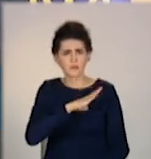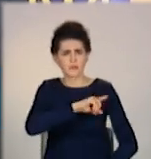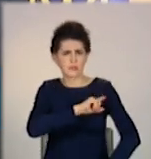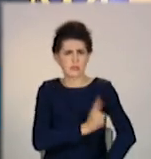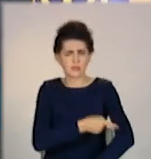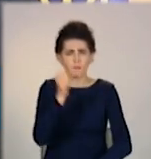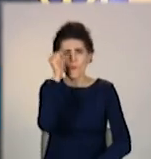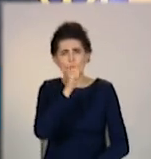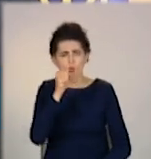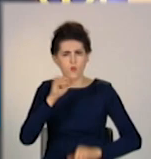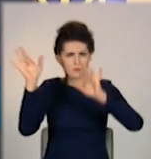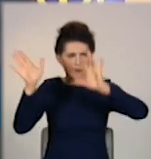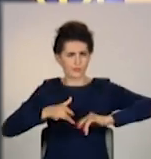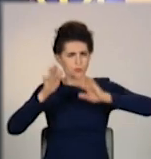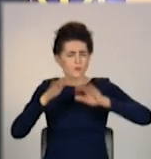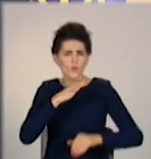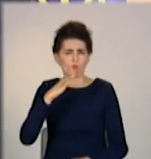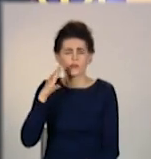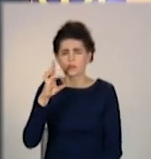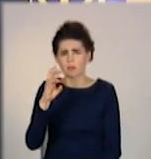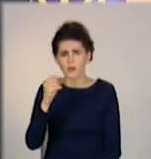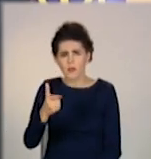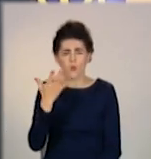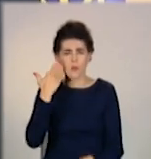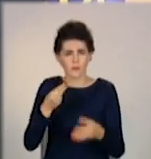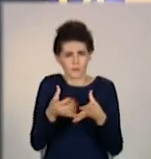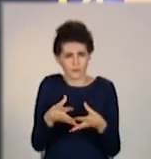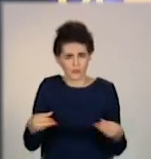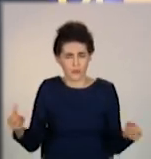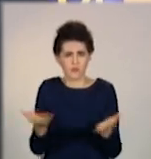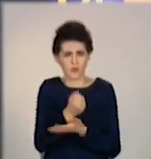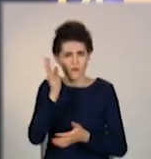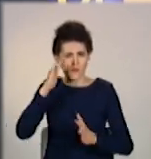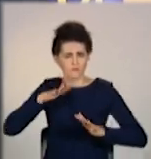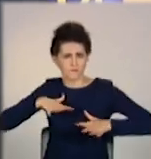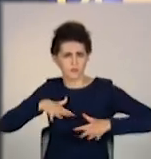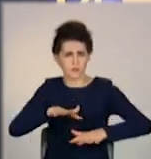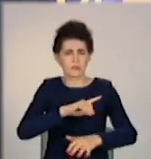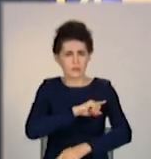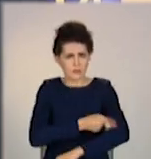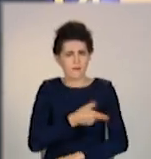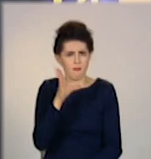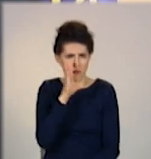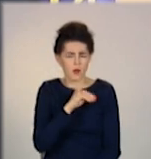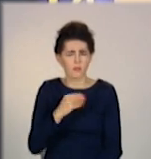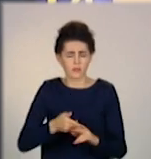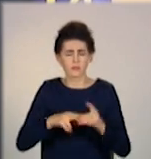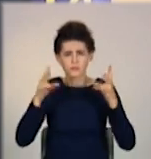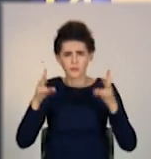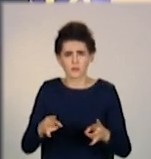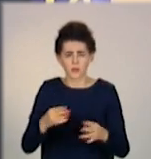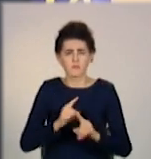зимою снігу, і коли це все почало таяти, і почали проривати плотини, звісно, така загроза є, тому що зверху